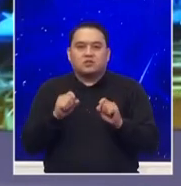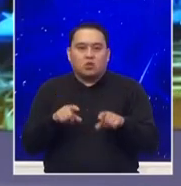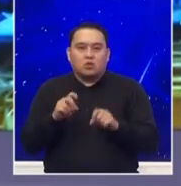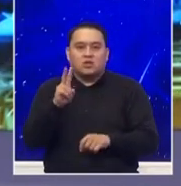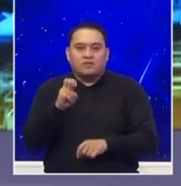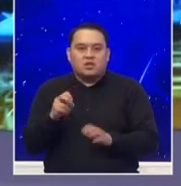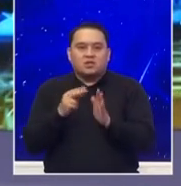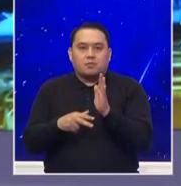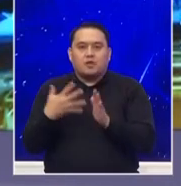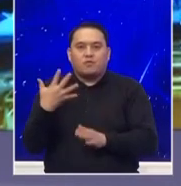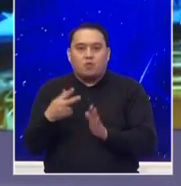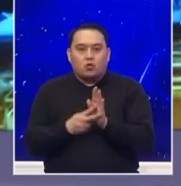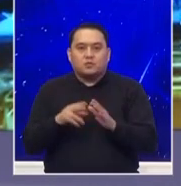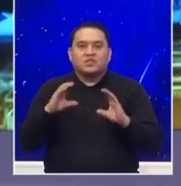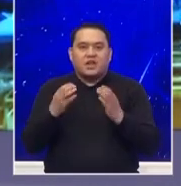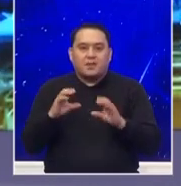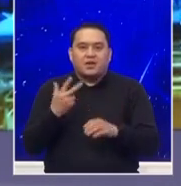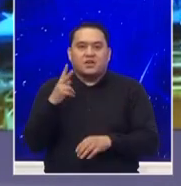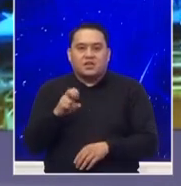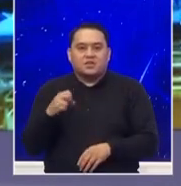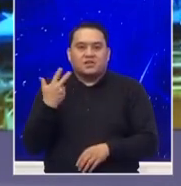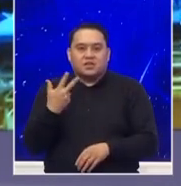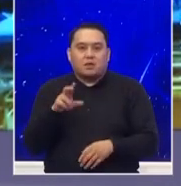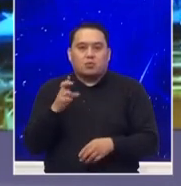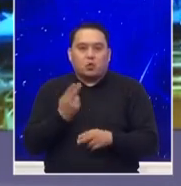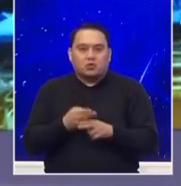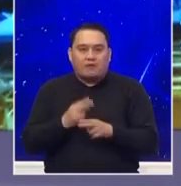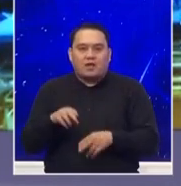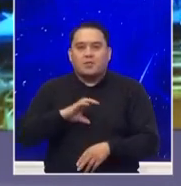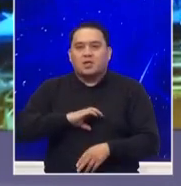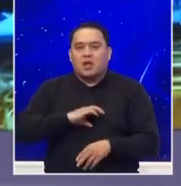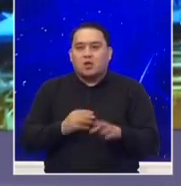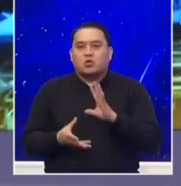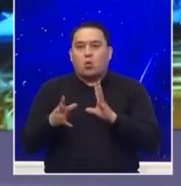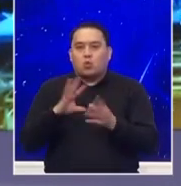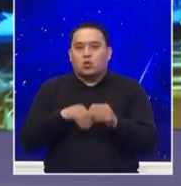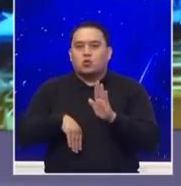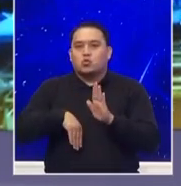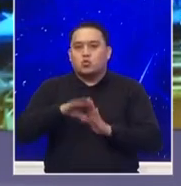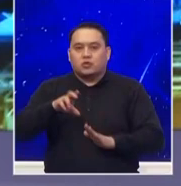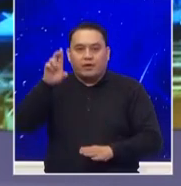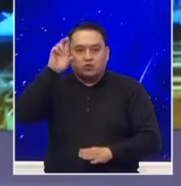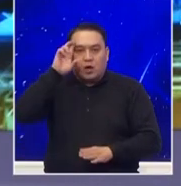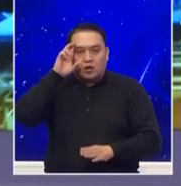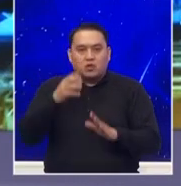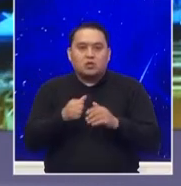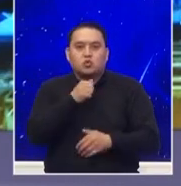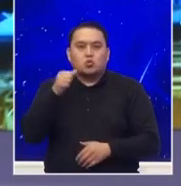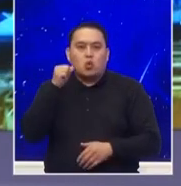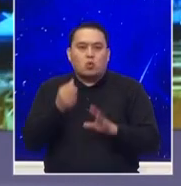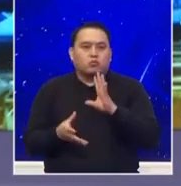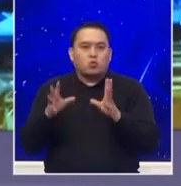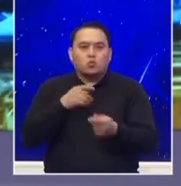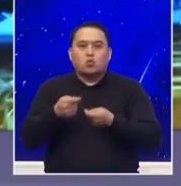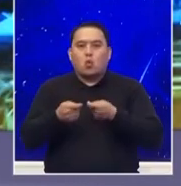золотые, 258 серебряных и 303 бронзовых. Этот результат – один из лучших в стране. Итоги прошлого года